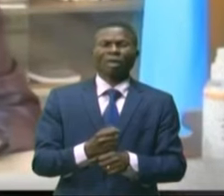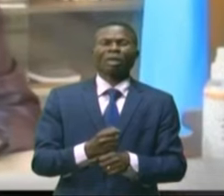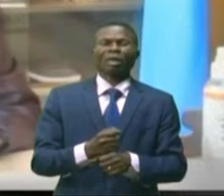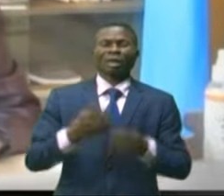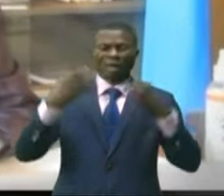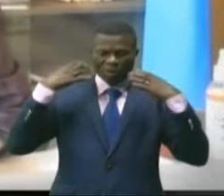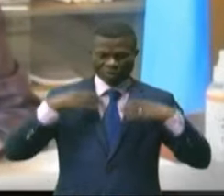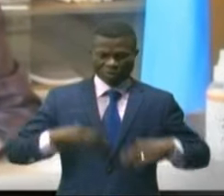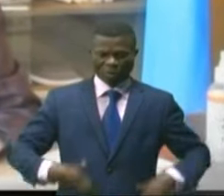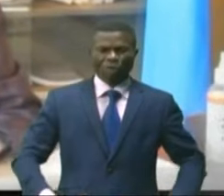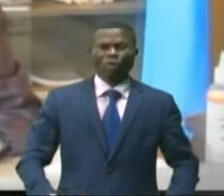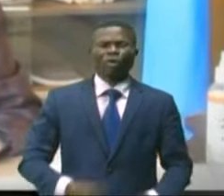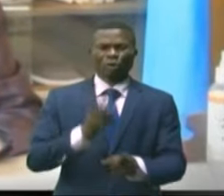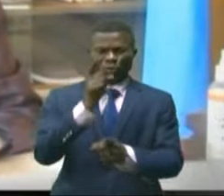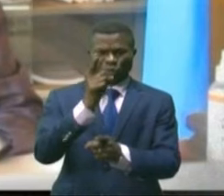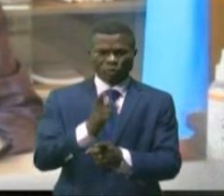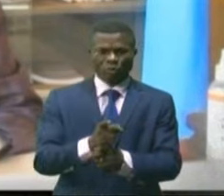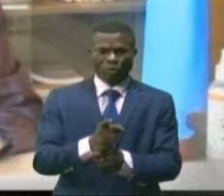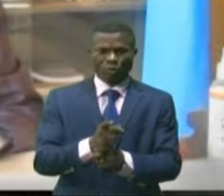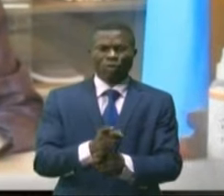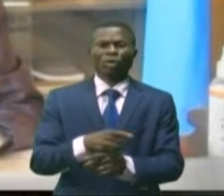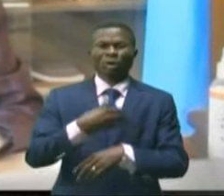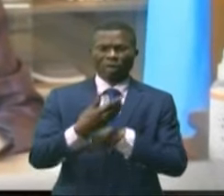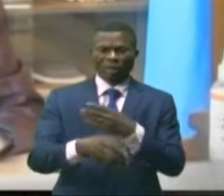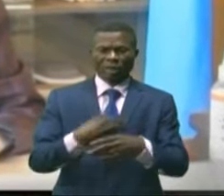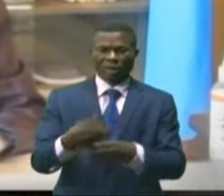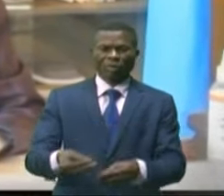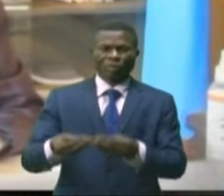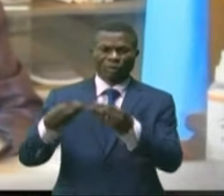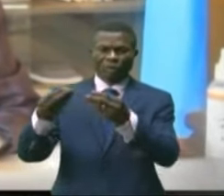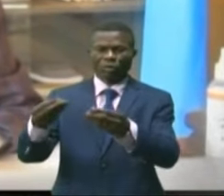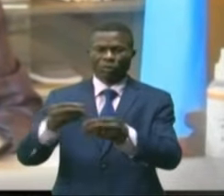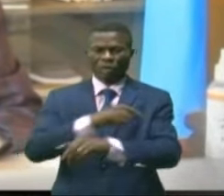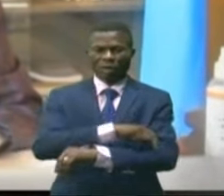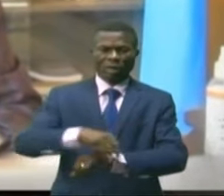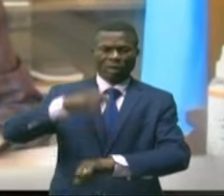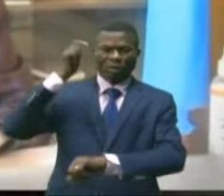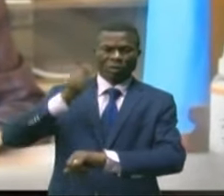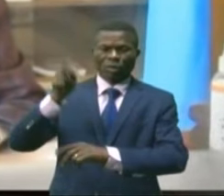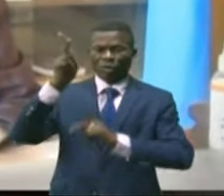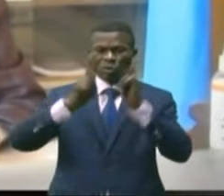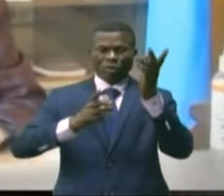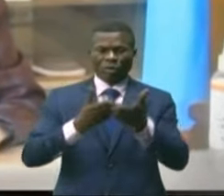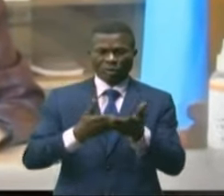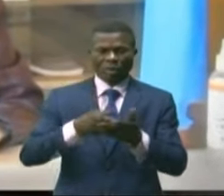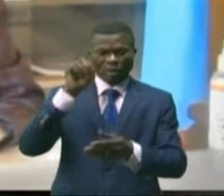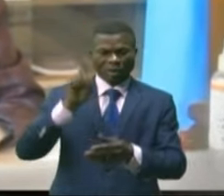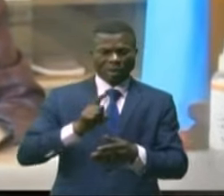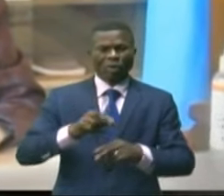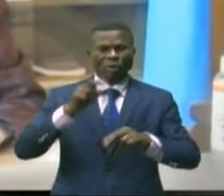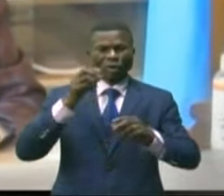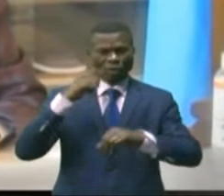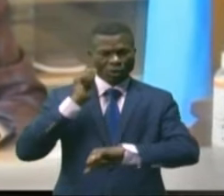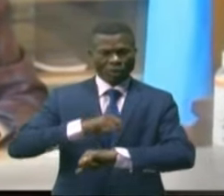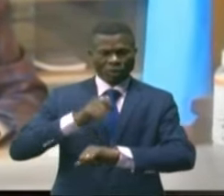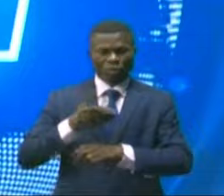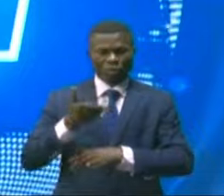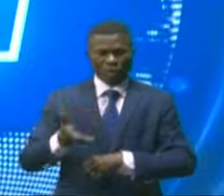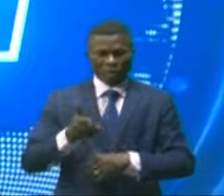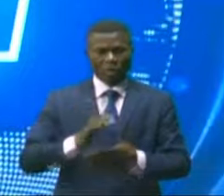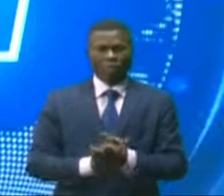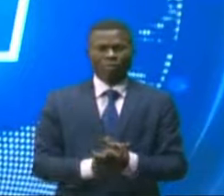tenue de la magistrature la fonction du ministère public lorsqu'ils sont appelés à siéger à l'audience